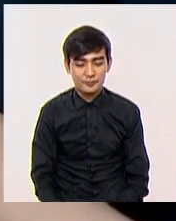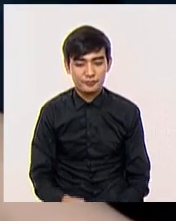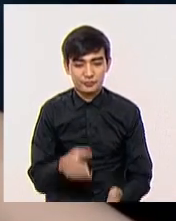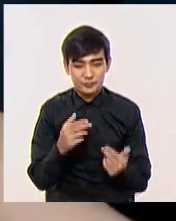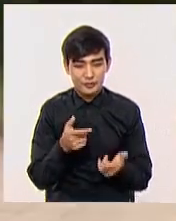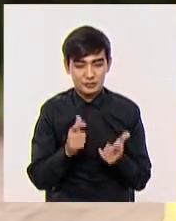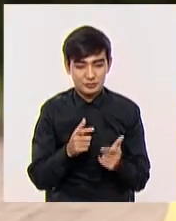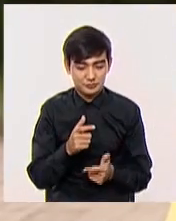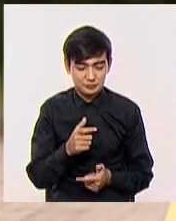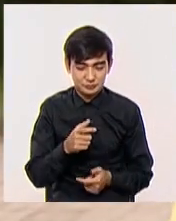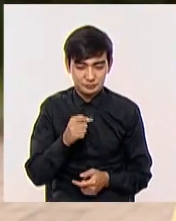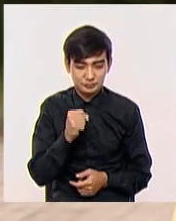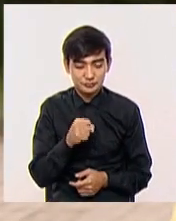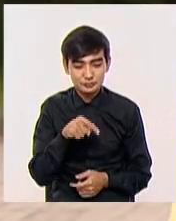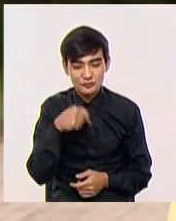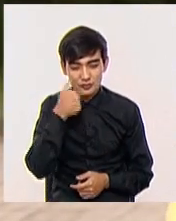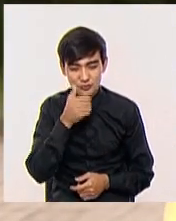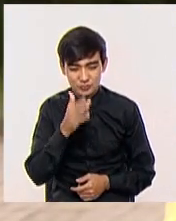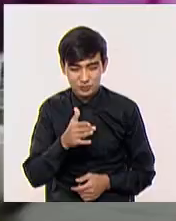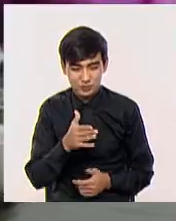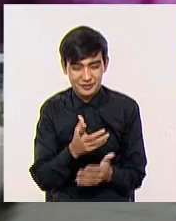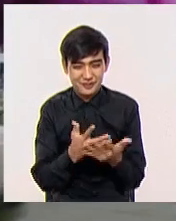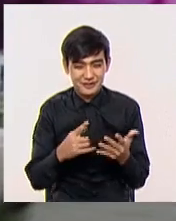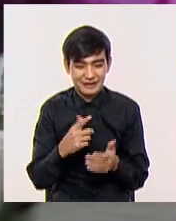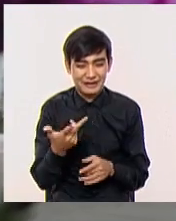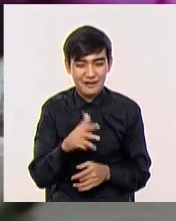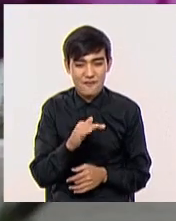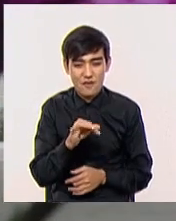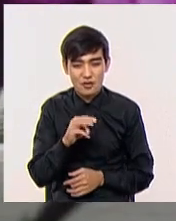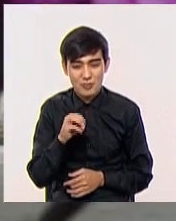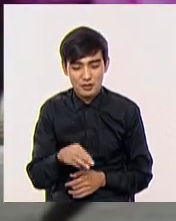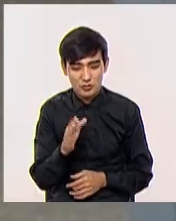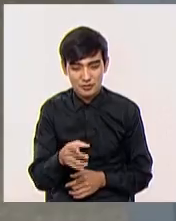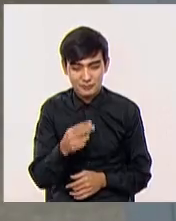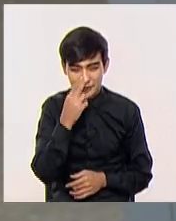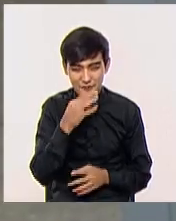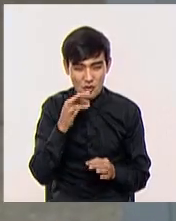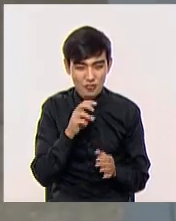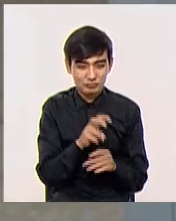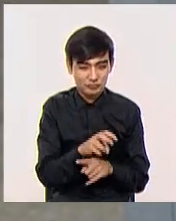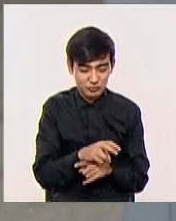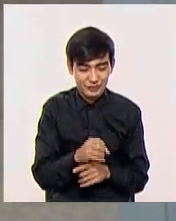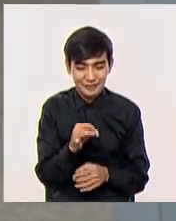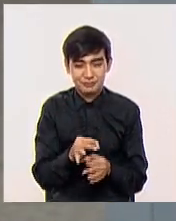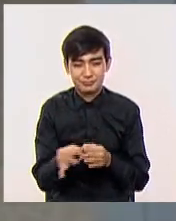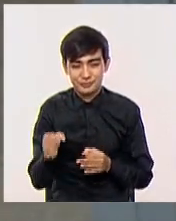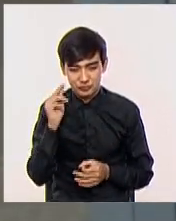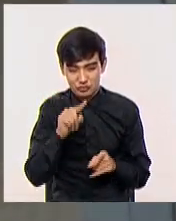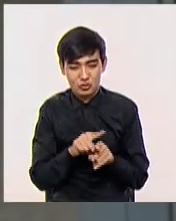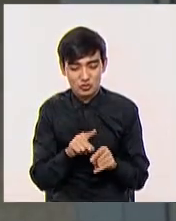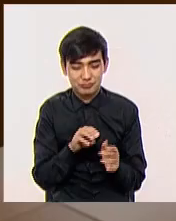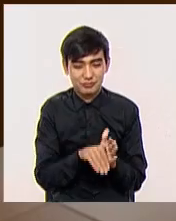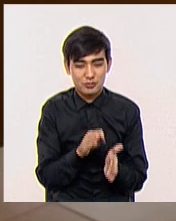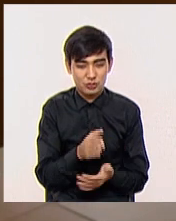Совершенно верно, Анастасия. В этом году будут действовать сразу 3 формата – традиционный, комбинированный и дистанционный. Если